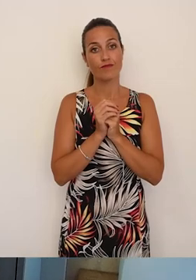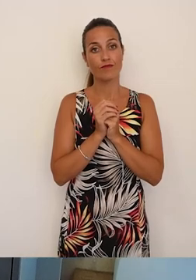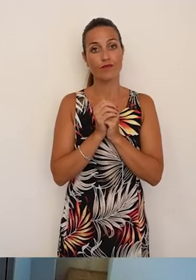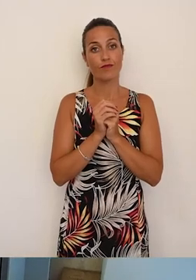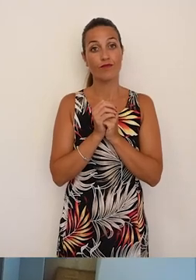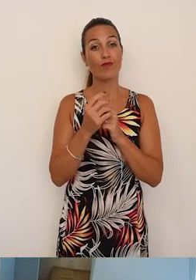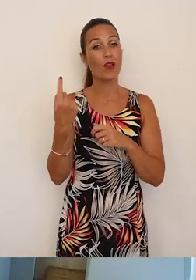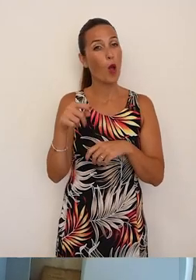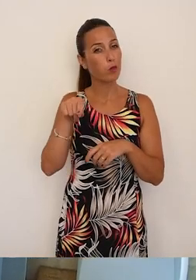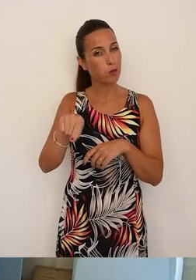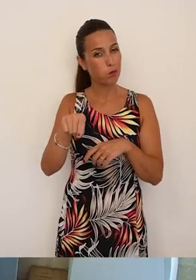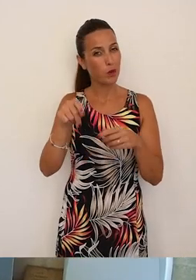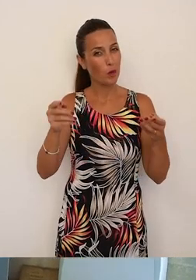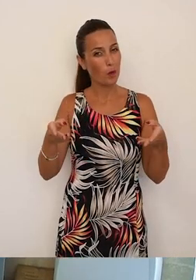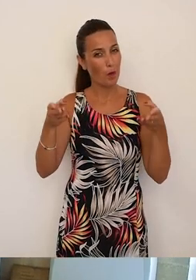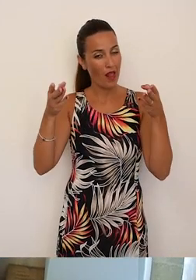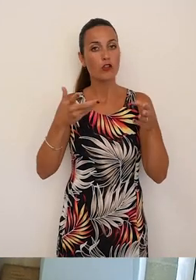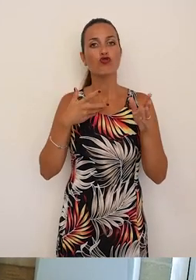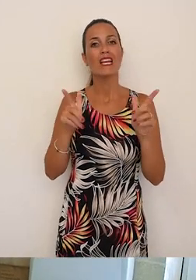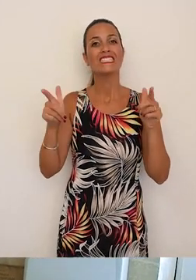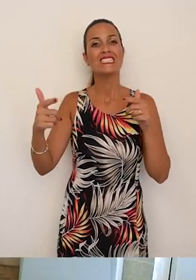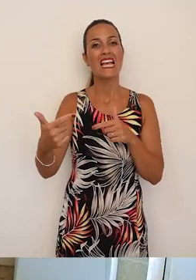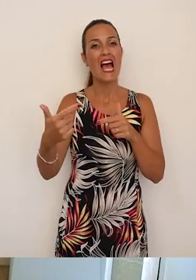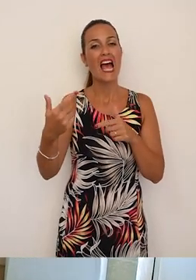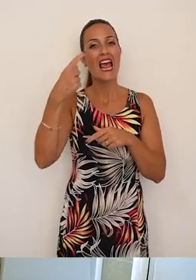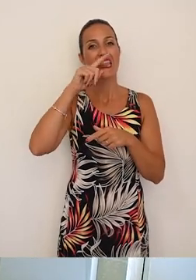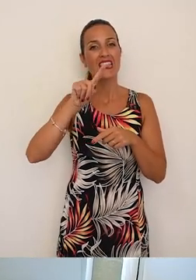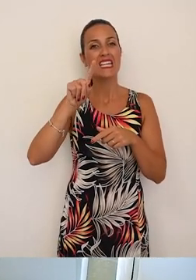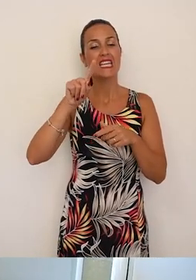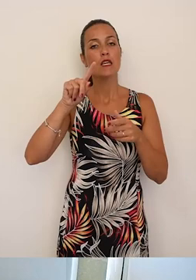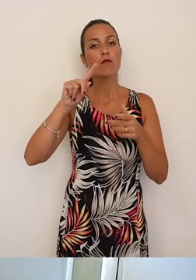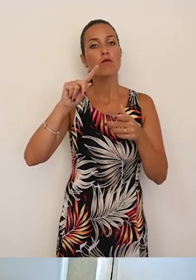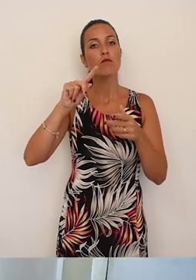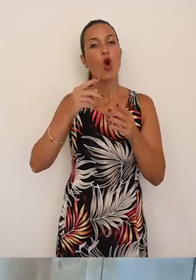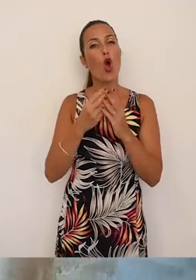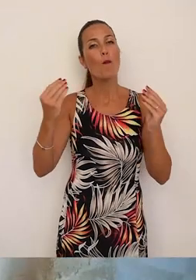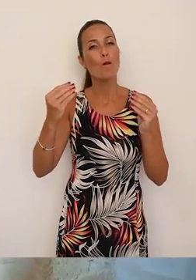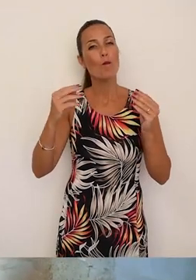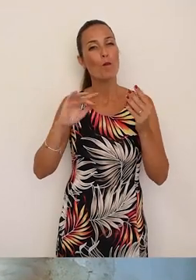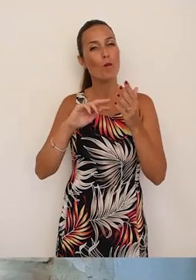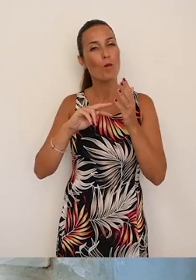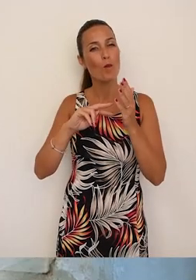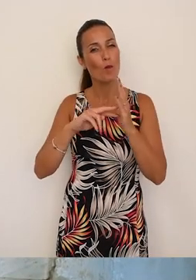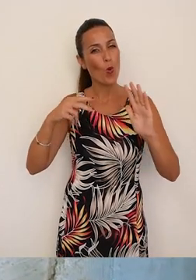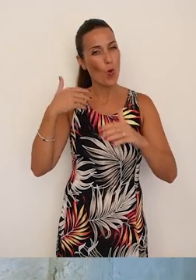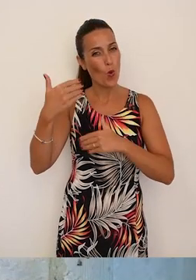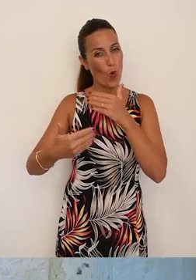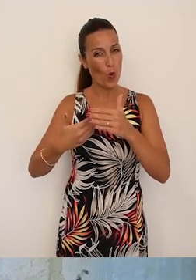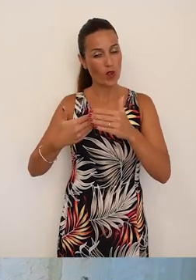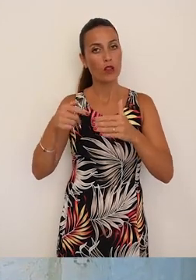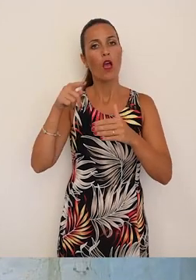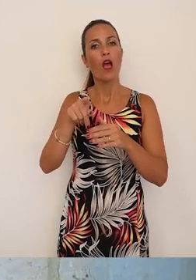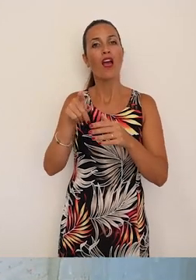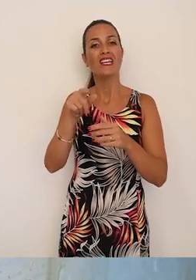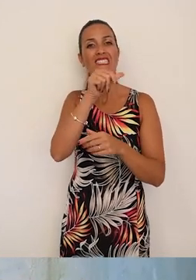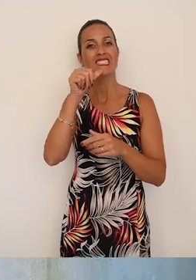Il centro, tra le molteplici offerte, dispone di una sala multimediale attrezzata, utile per l'organizzazione di conferenze,